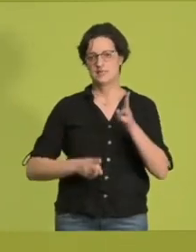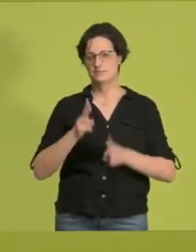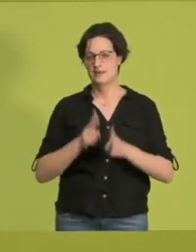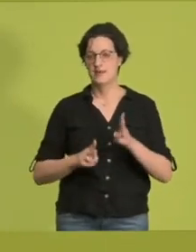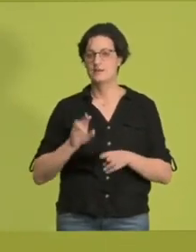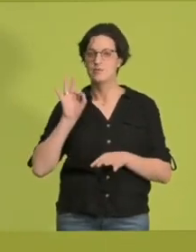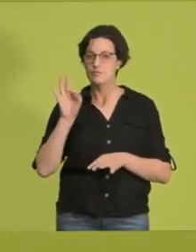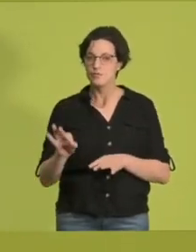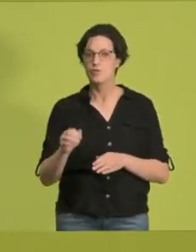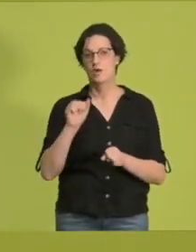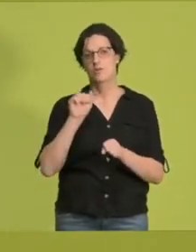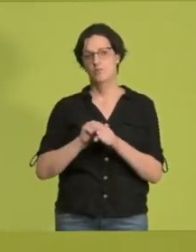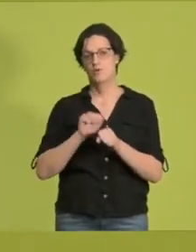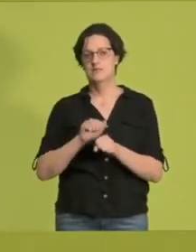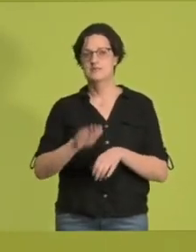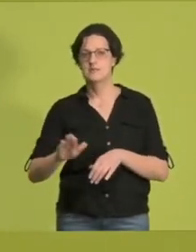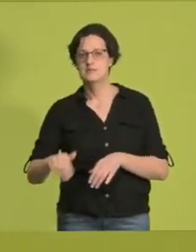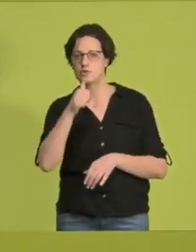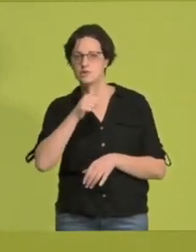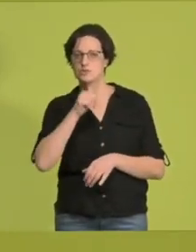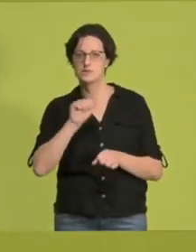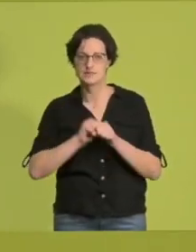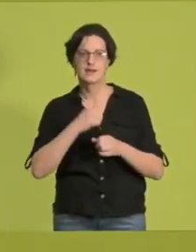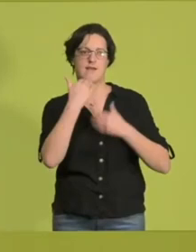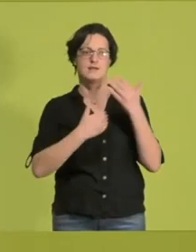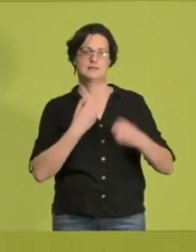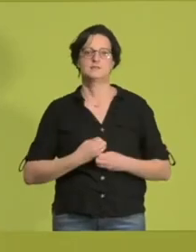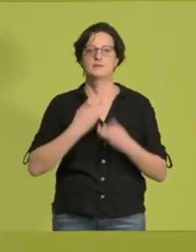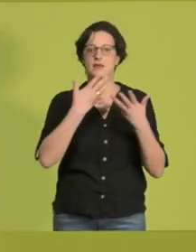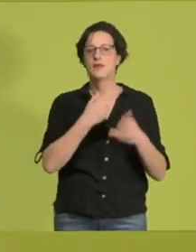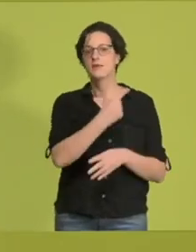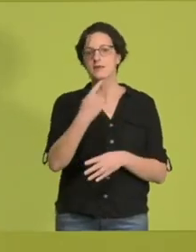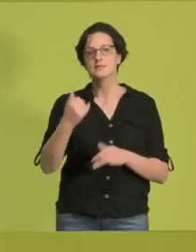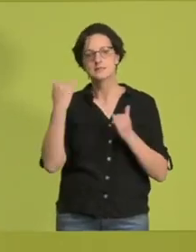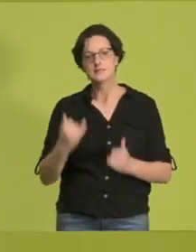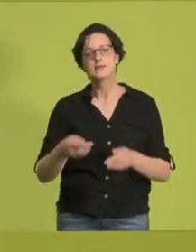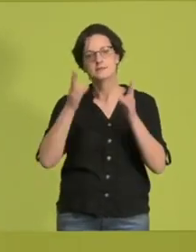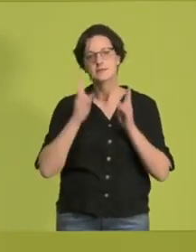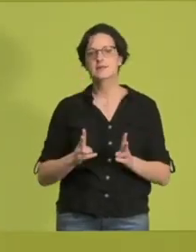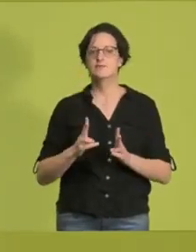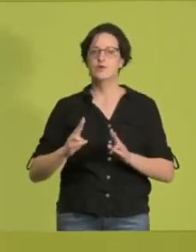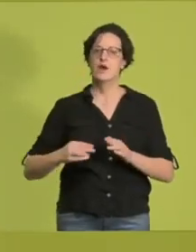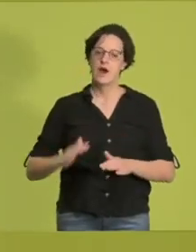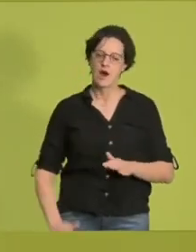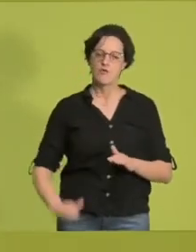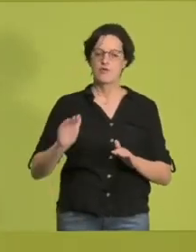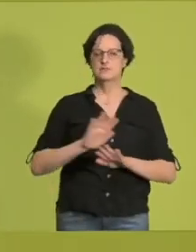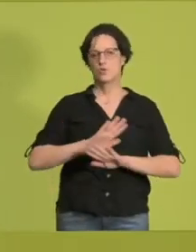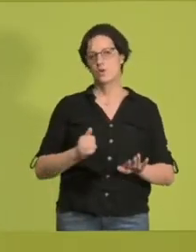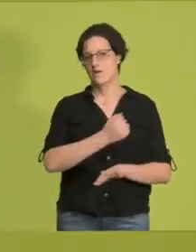und beteiligt werden jedes kind hat das recht auf eine kindheit ohne gewalt dafür zu sorgen liegt in unserer